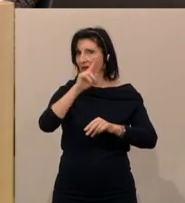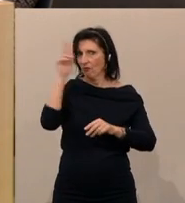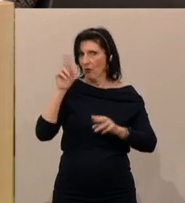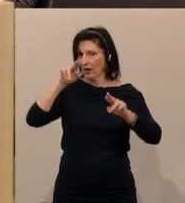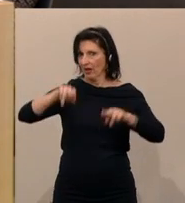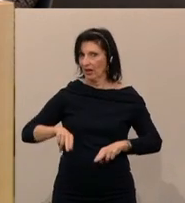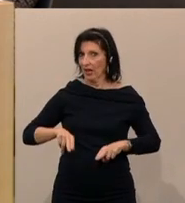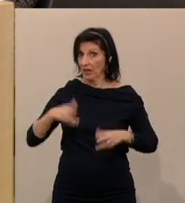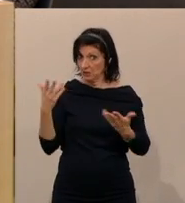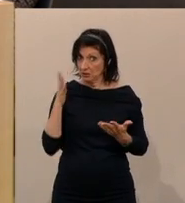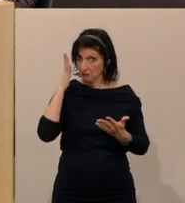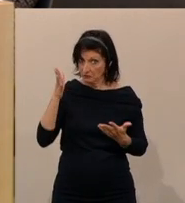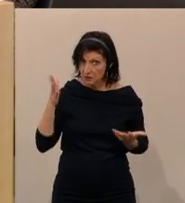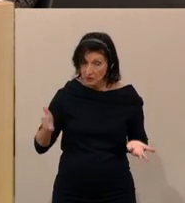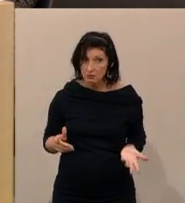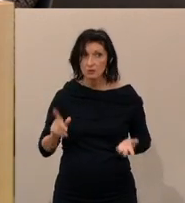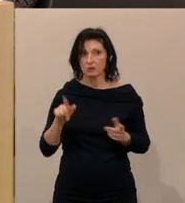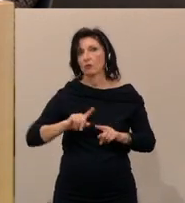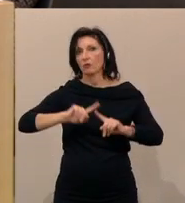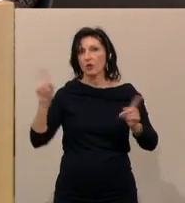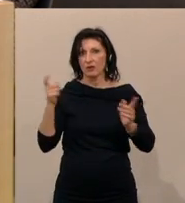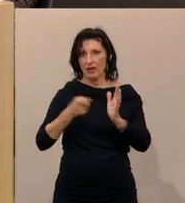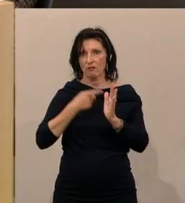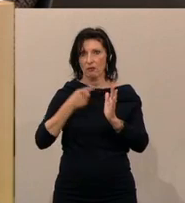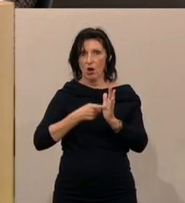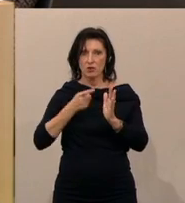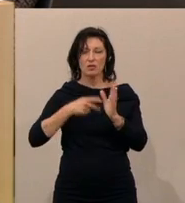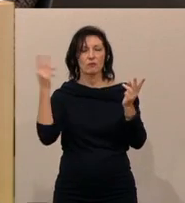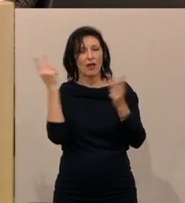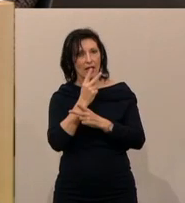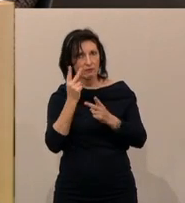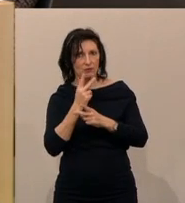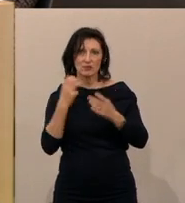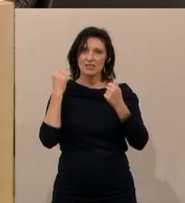Völkerrechtssubjekte aufhalten werde und die sonstigen Voraussetzungen, Klammer Einwilligung und